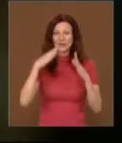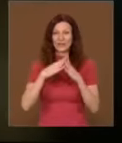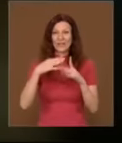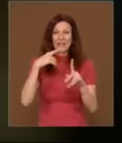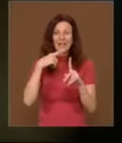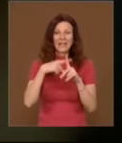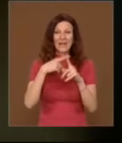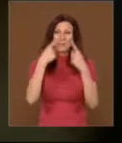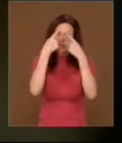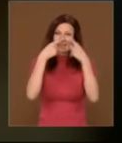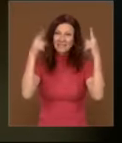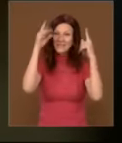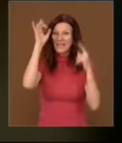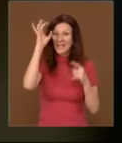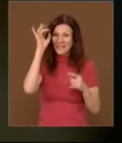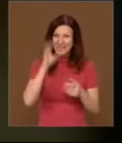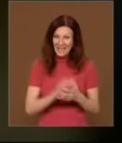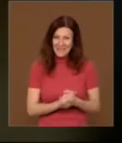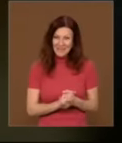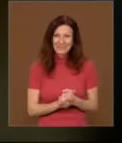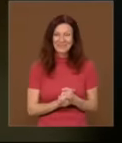храм Света Неделя.